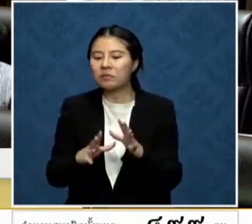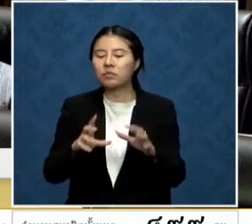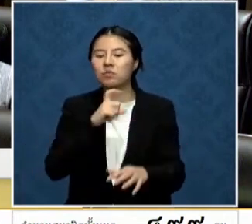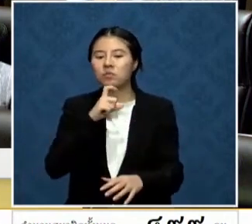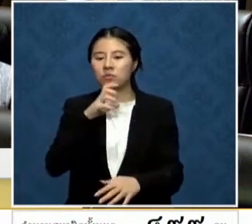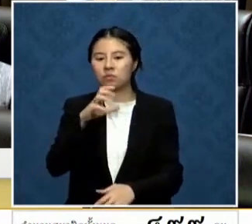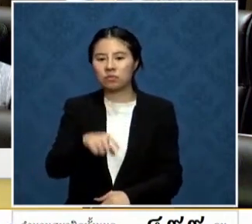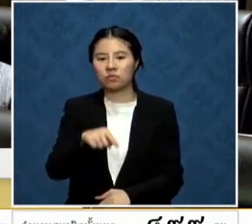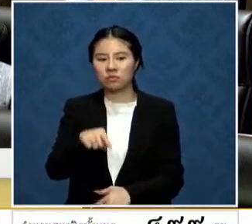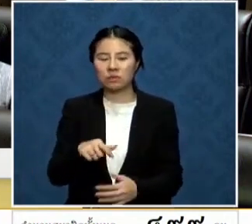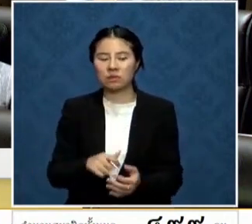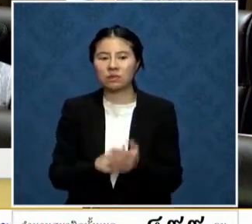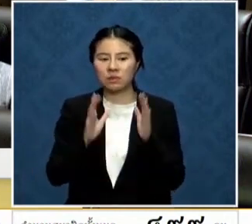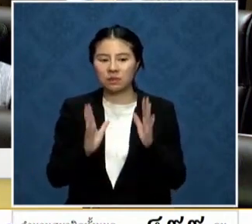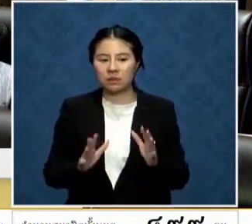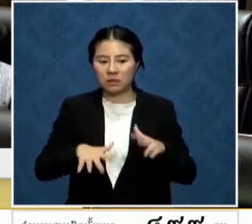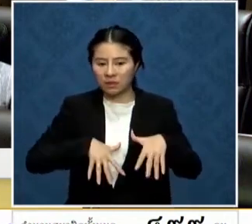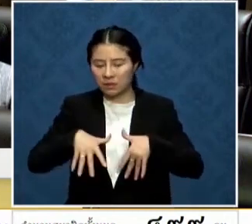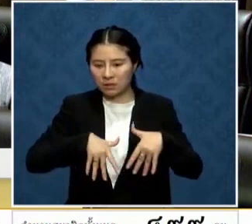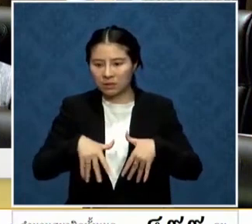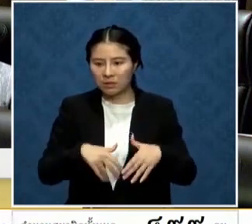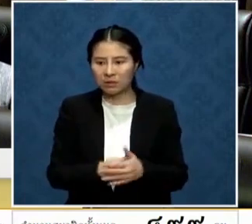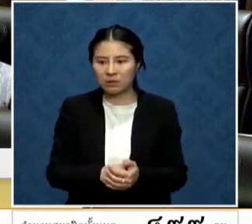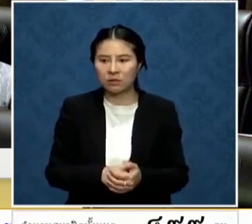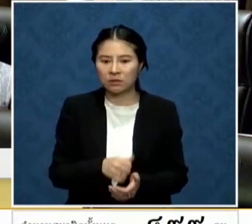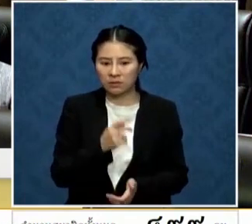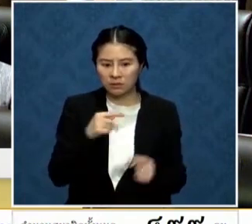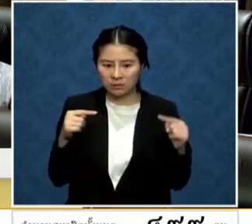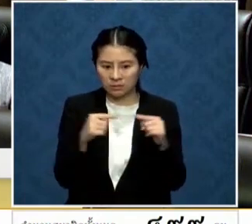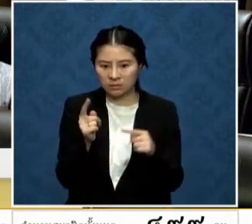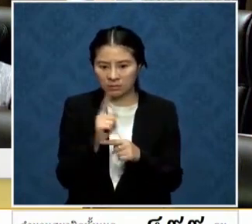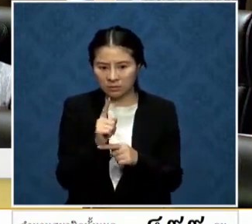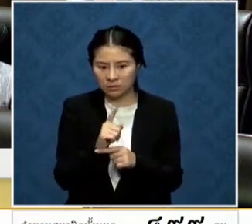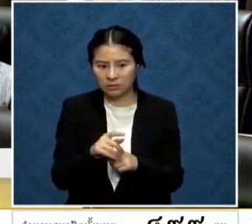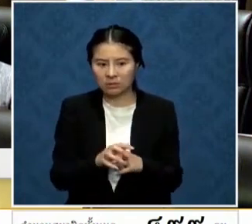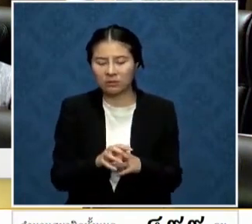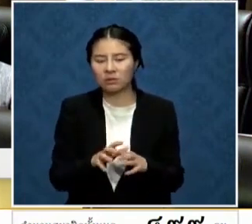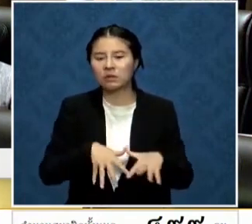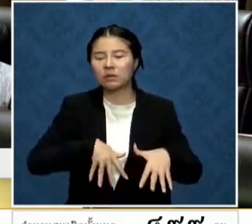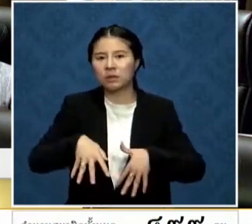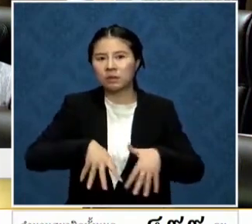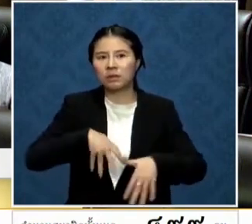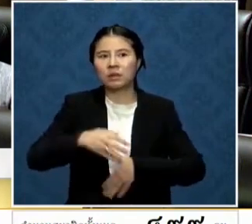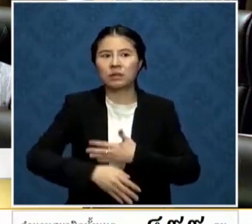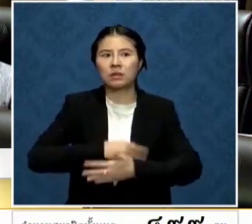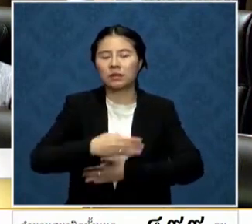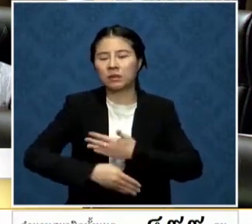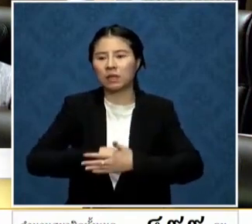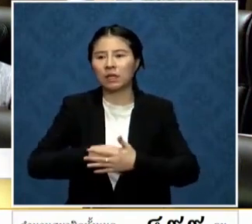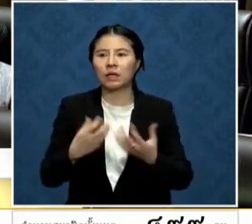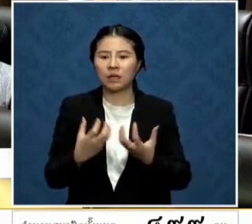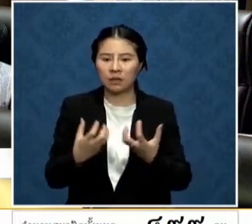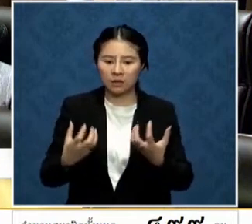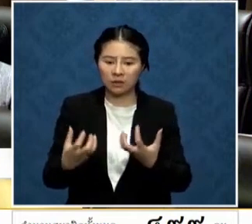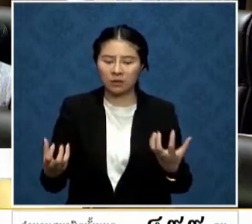ได้ให้ชุมชนสร้างรายได้ให้กับประชาชนที่คอยที่อยู่รอบๆเป็นชุมชนแล้วก็ขายสินค้าเอ่อมี